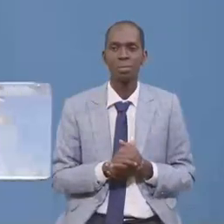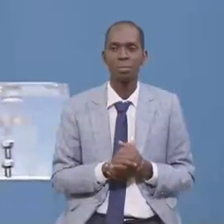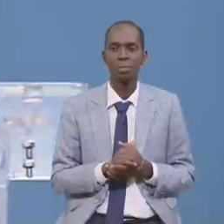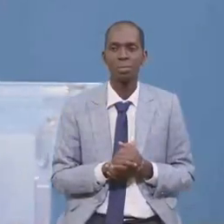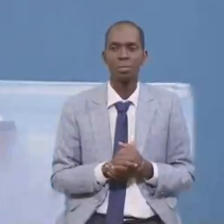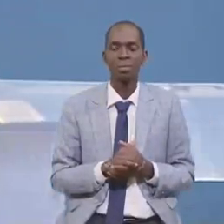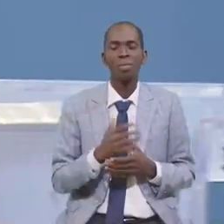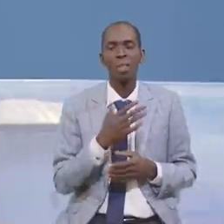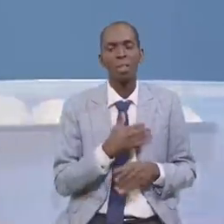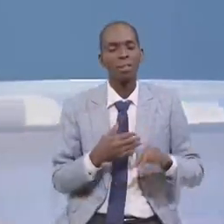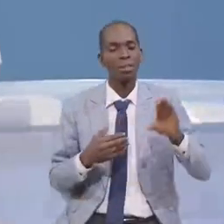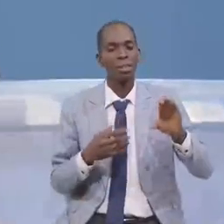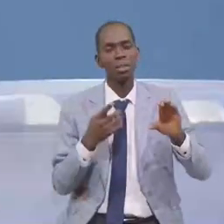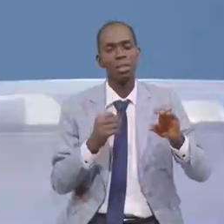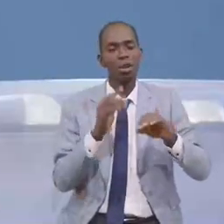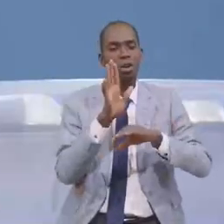l'appel, la vocation,